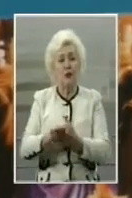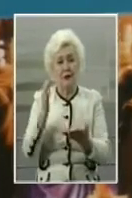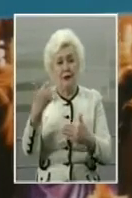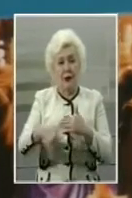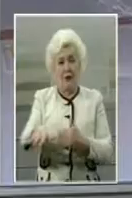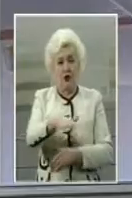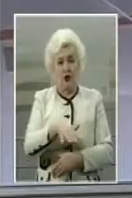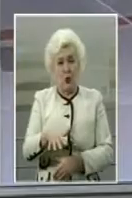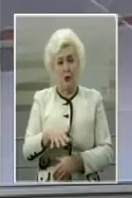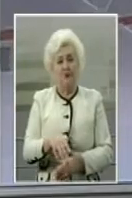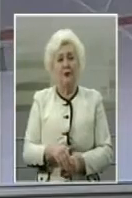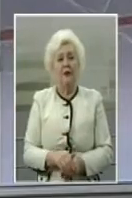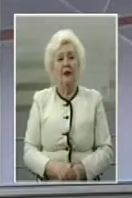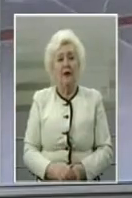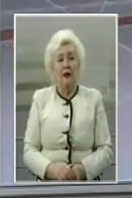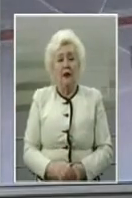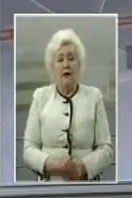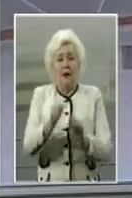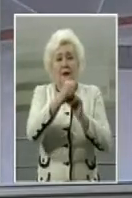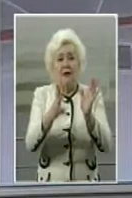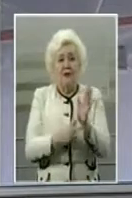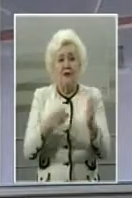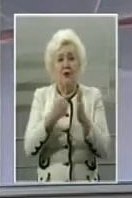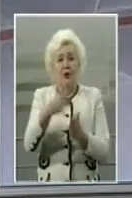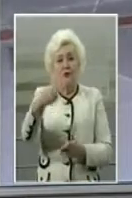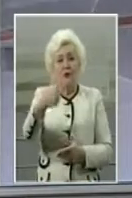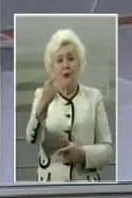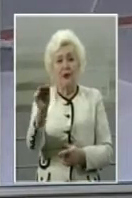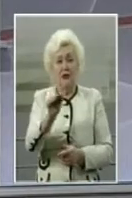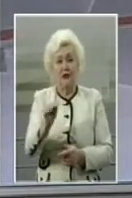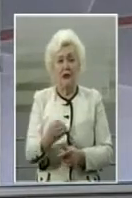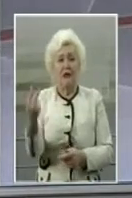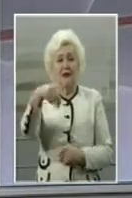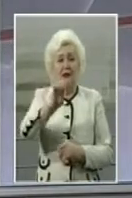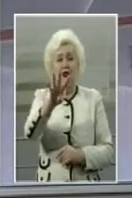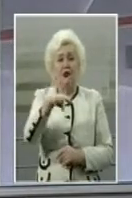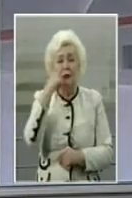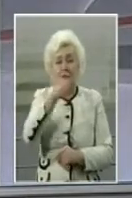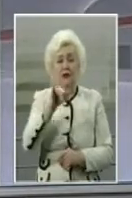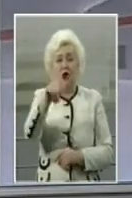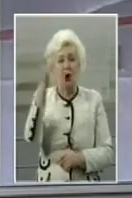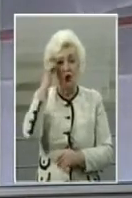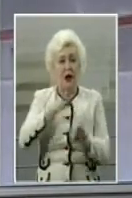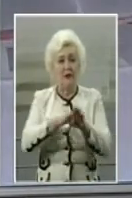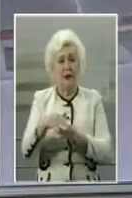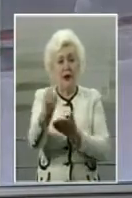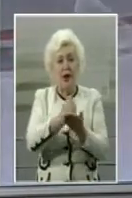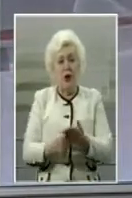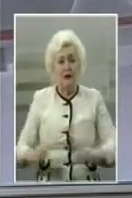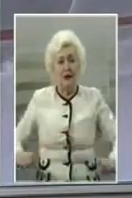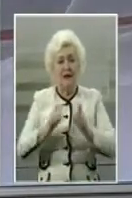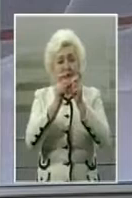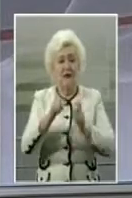Херсон. З 18 по 21 лютого 2014 року у Києві відбулися озброєні сутички